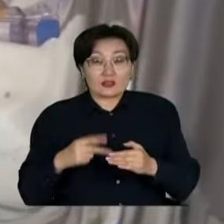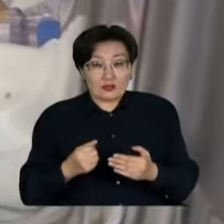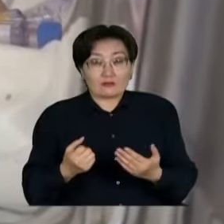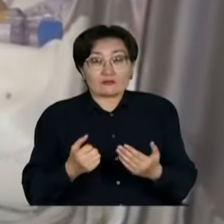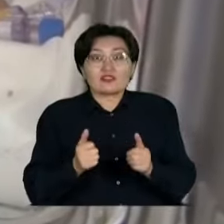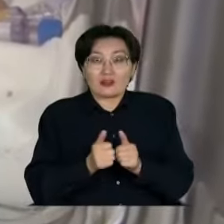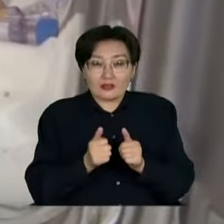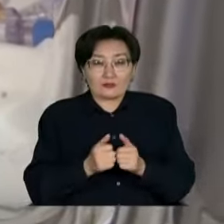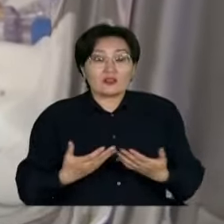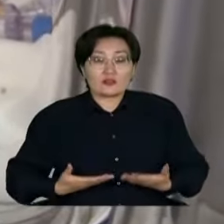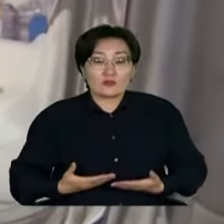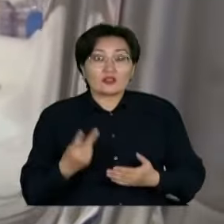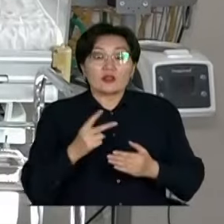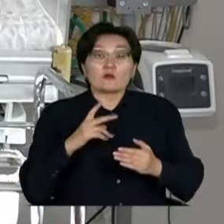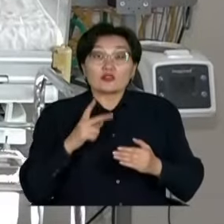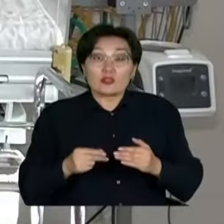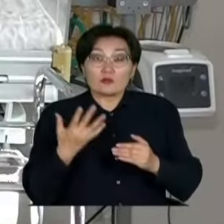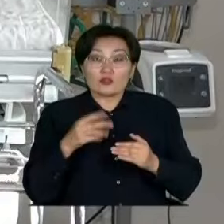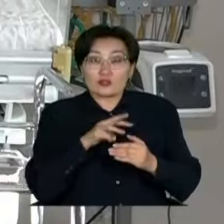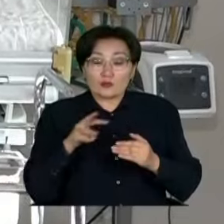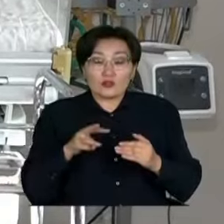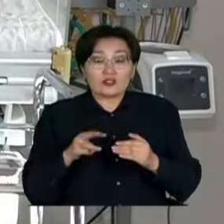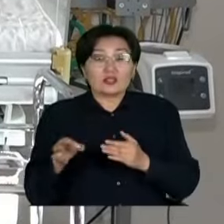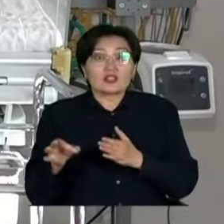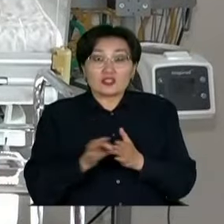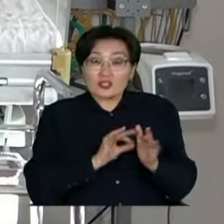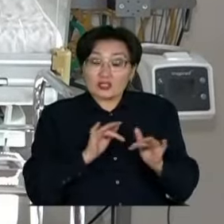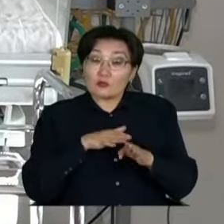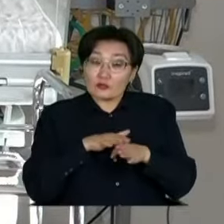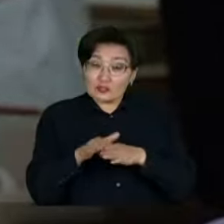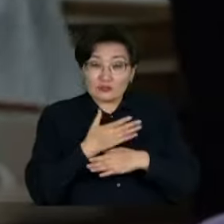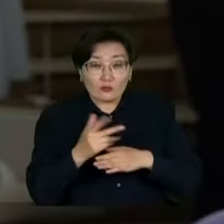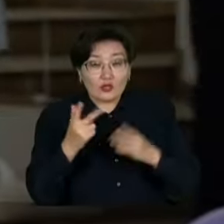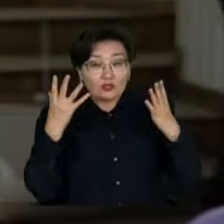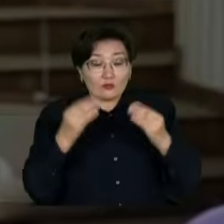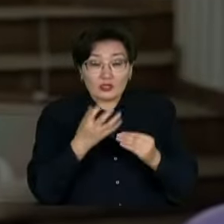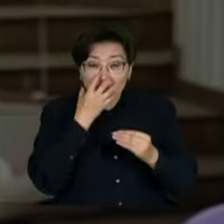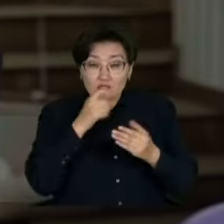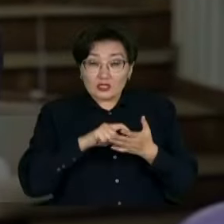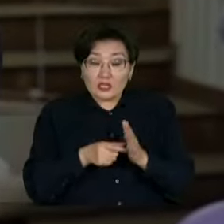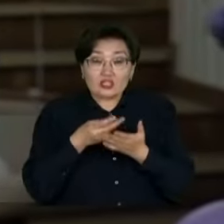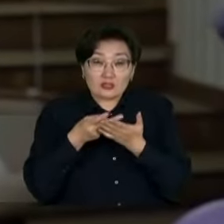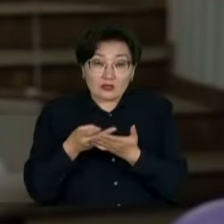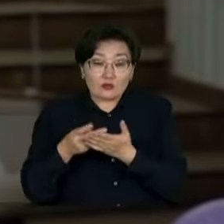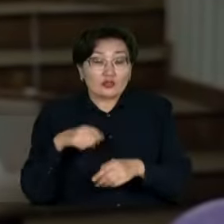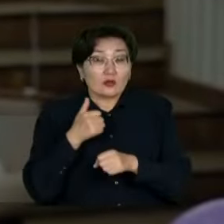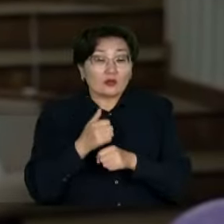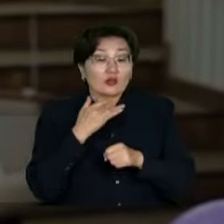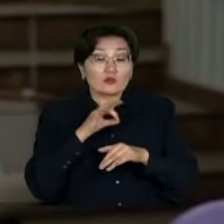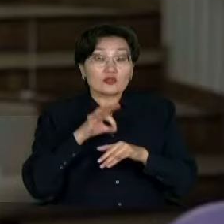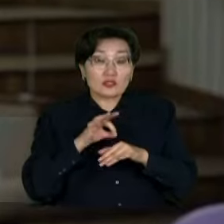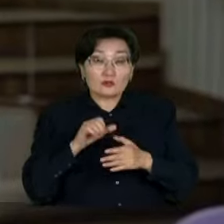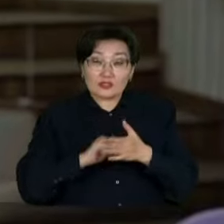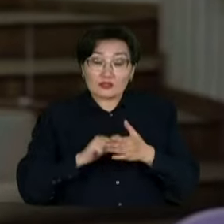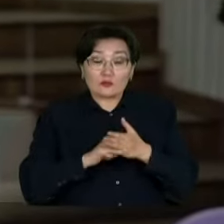аман есен. Екі қызға да 50 минут бойы жедел аман алып қалу шаралары жасалған. Кейін 3 күн жансақтау бөлімінде жатты. Негізі көп